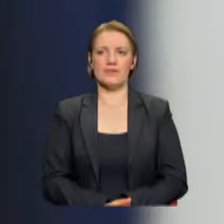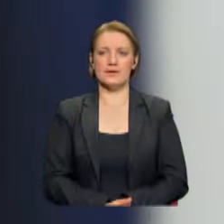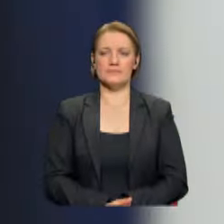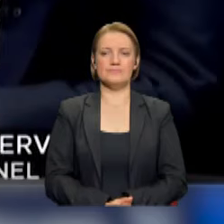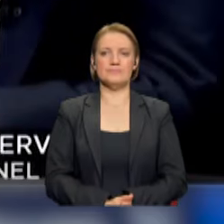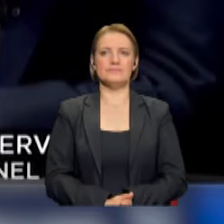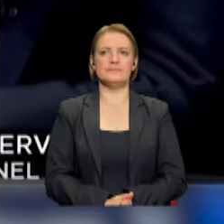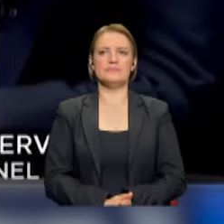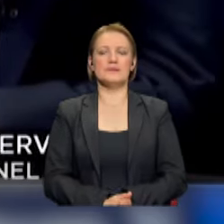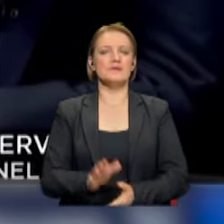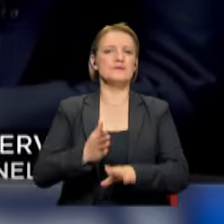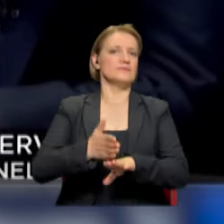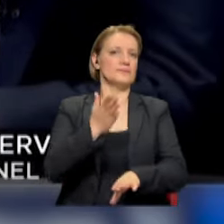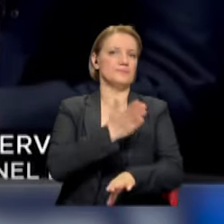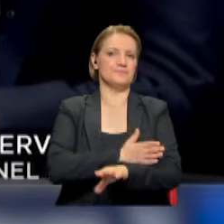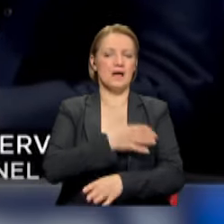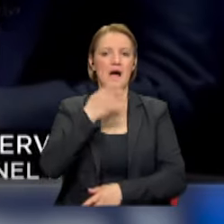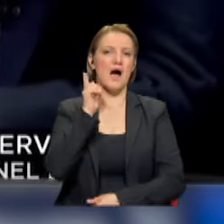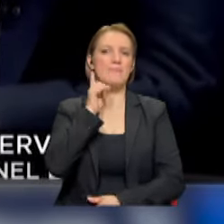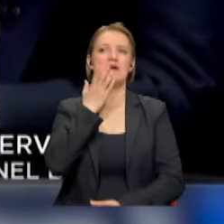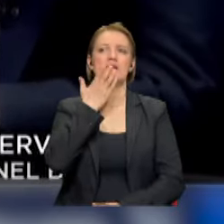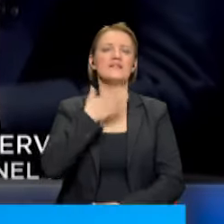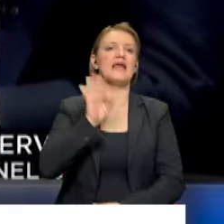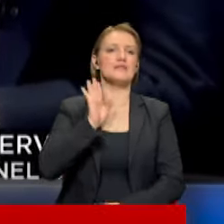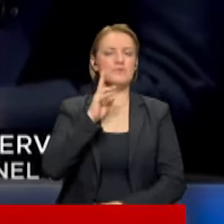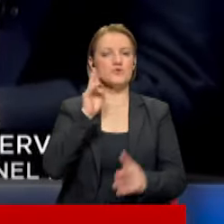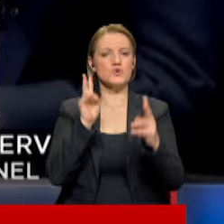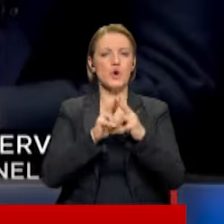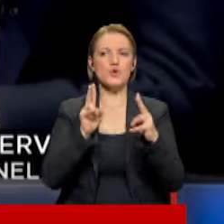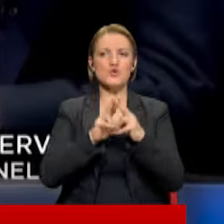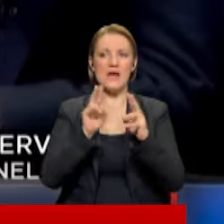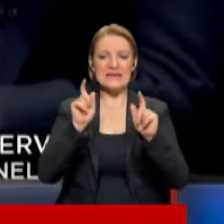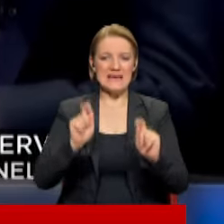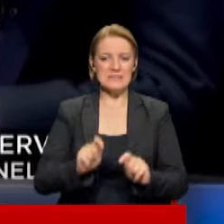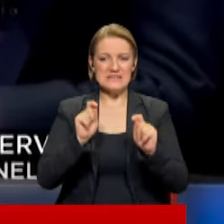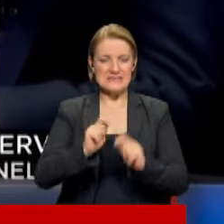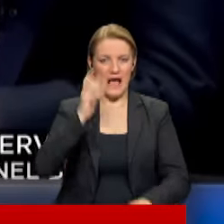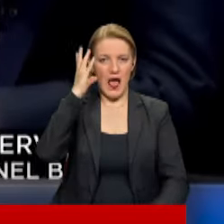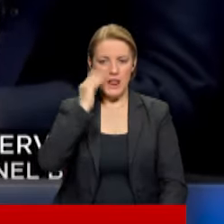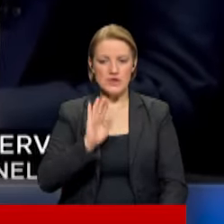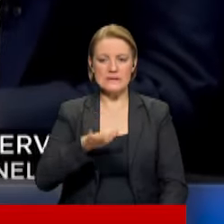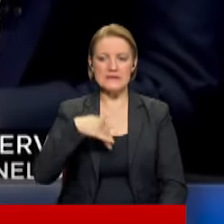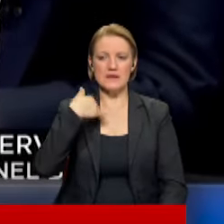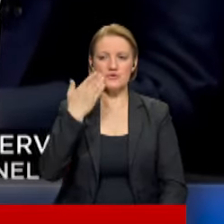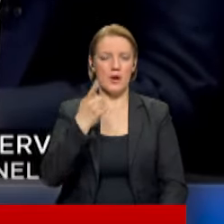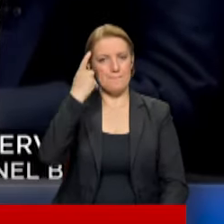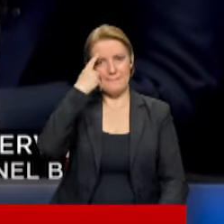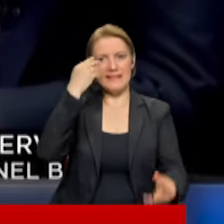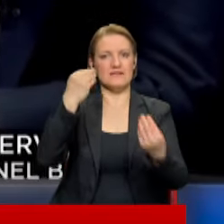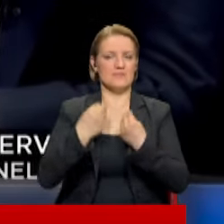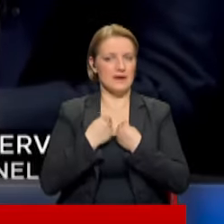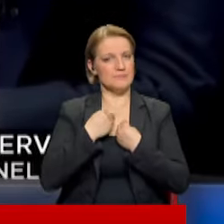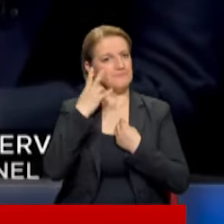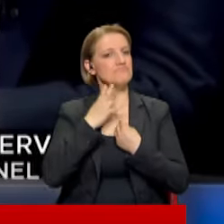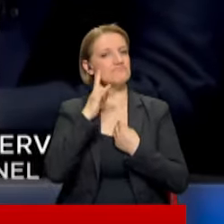ekranlarınıza daha öncesinden haberdar değilim görüşme sağlanacağı anlaşıldıktan sonra bilgilendirme yaptı